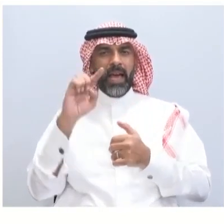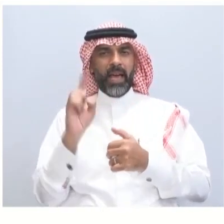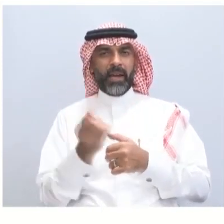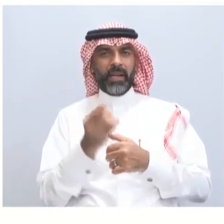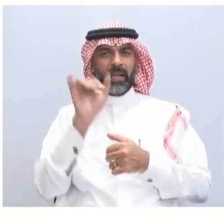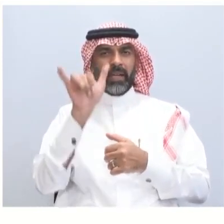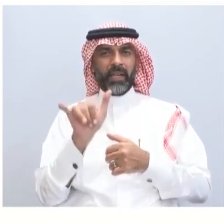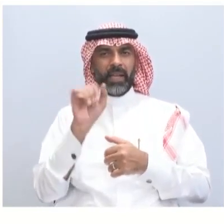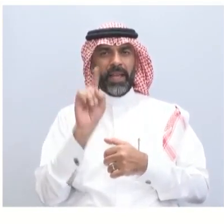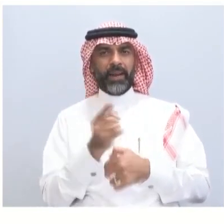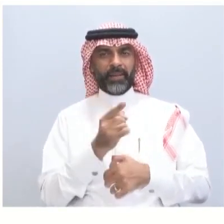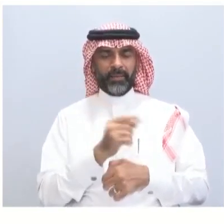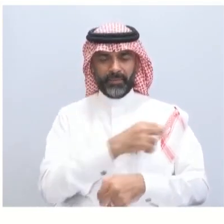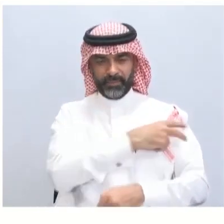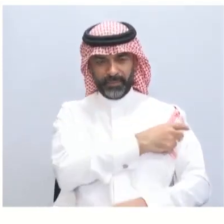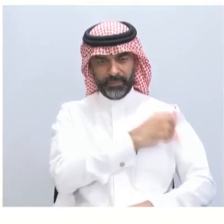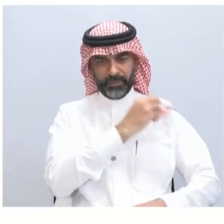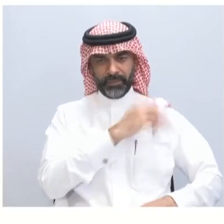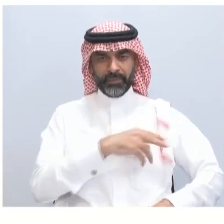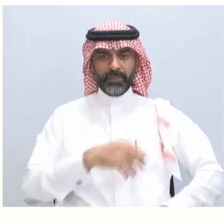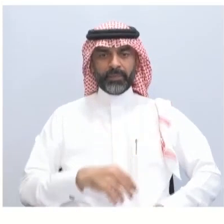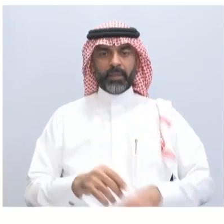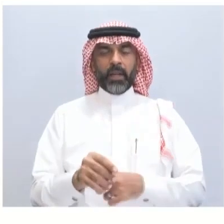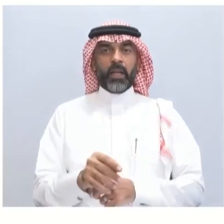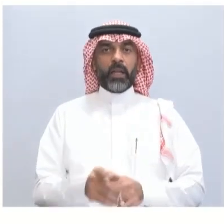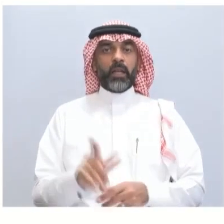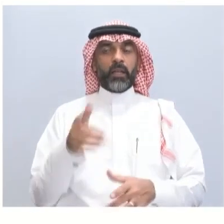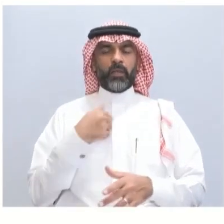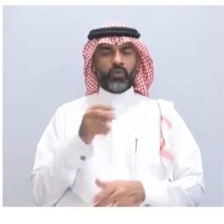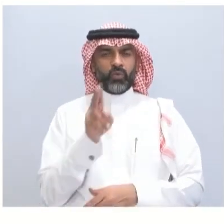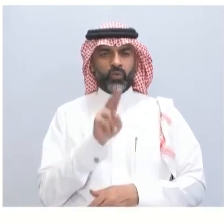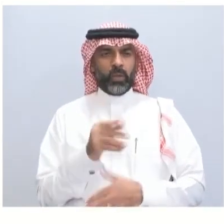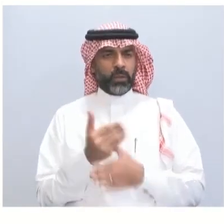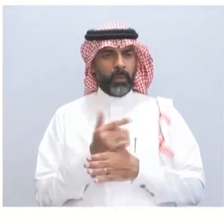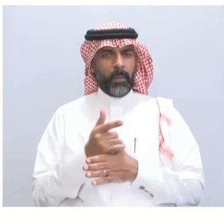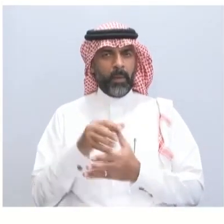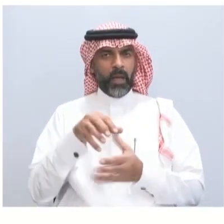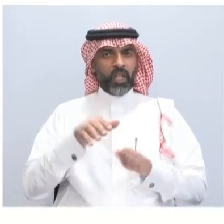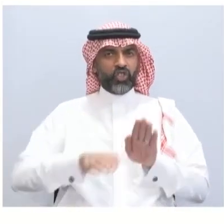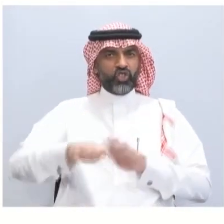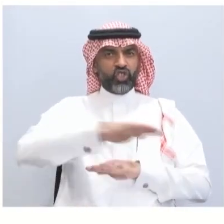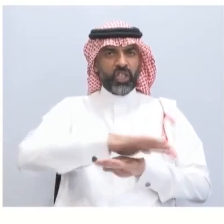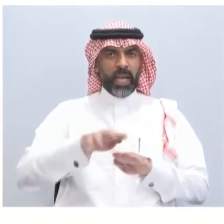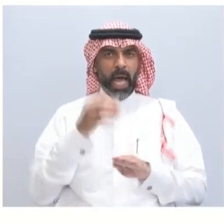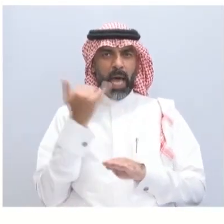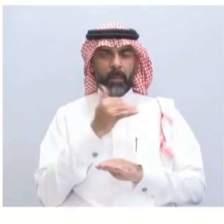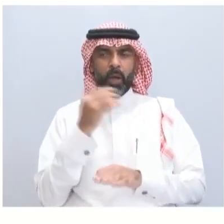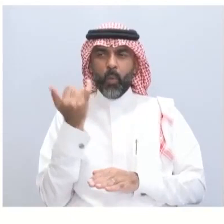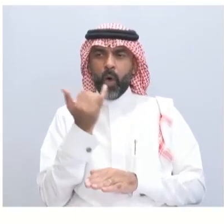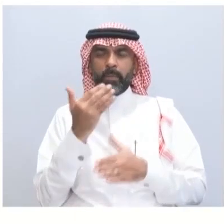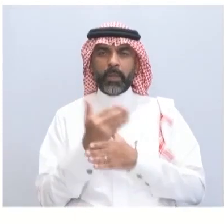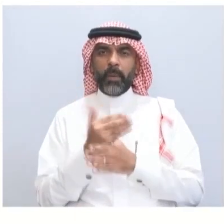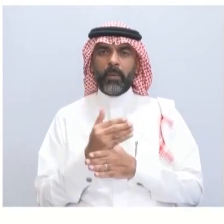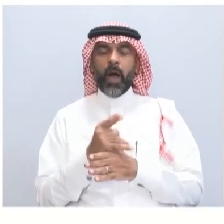الطلاب اهميه موقع شبه الجزيره العربيه تاتي من خلال اولا انها تتميز